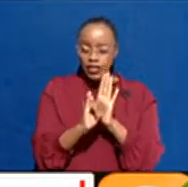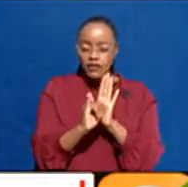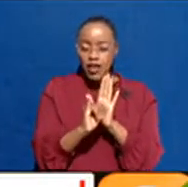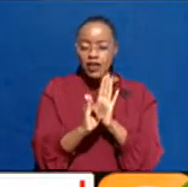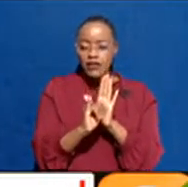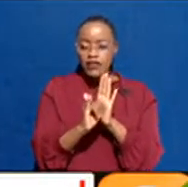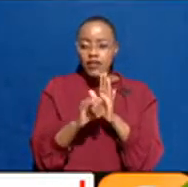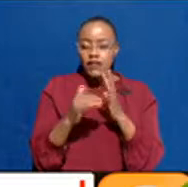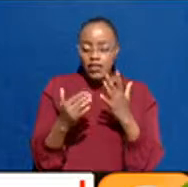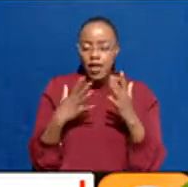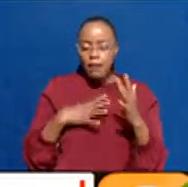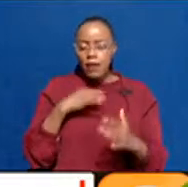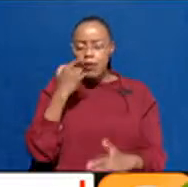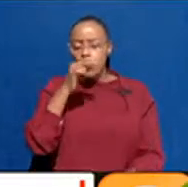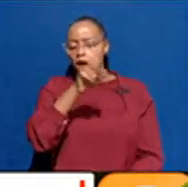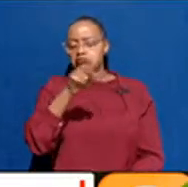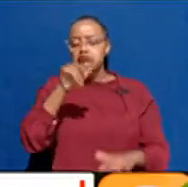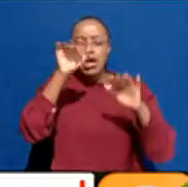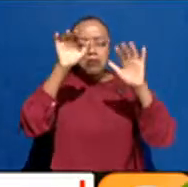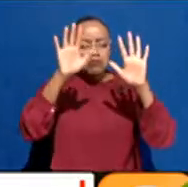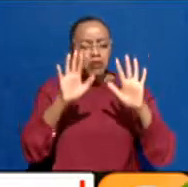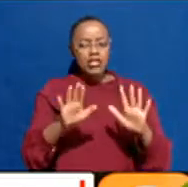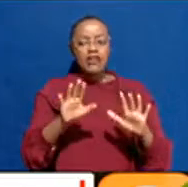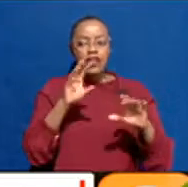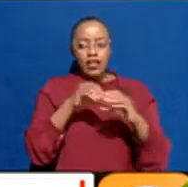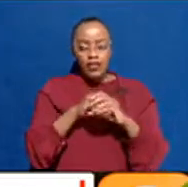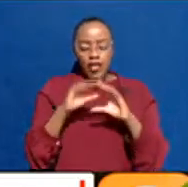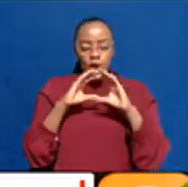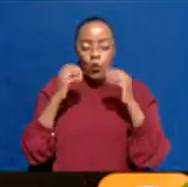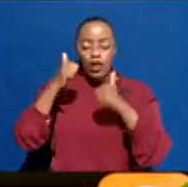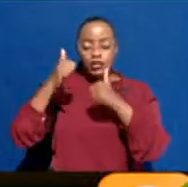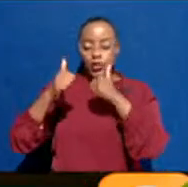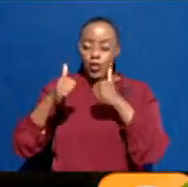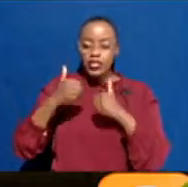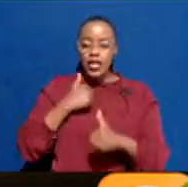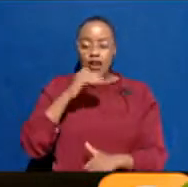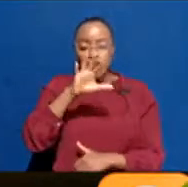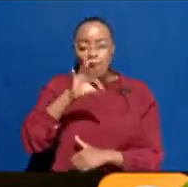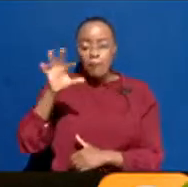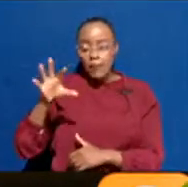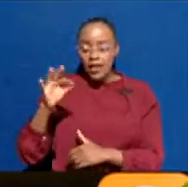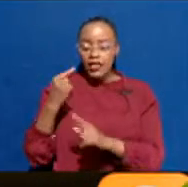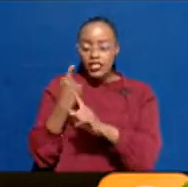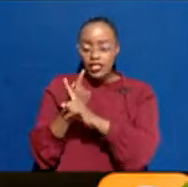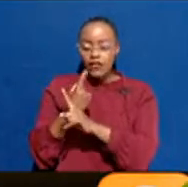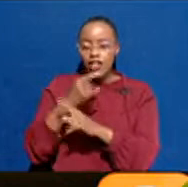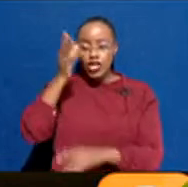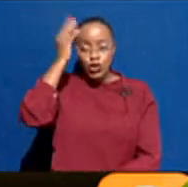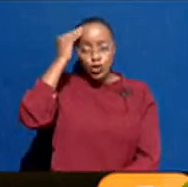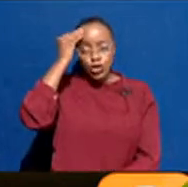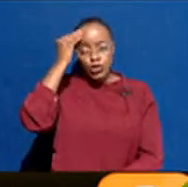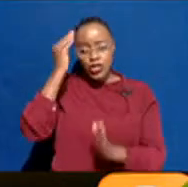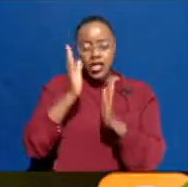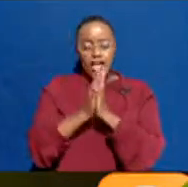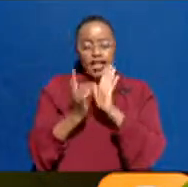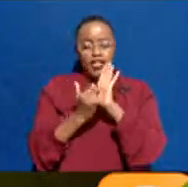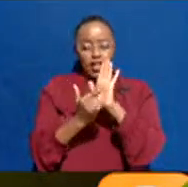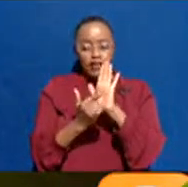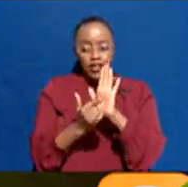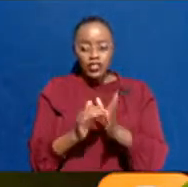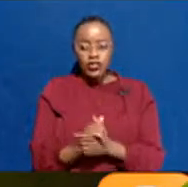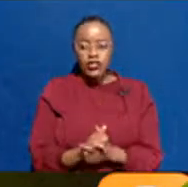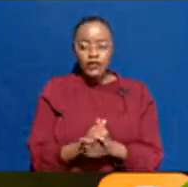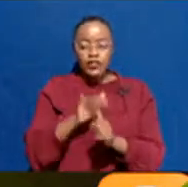identifying their geniuses is amazing in a world that derides self-education and reflection. Most